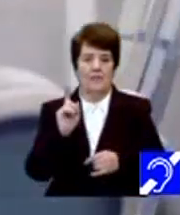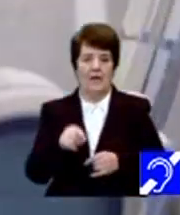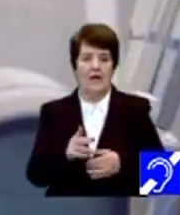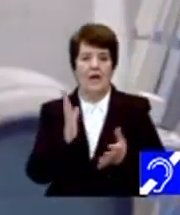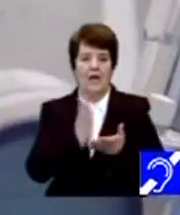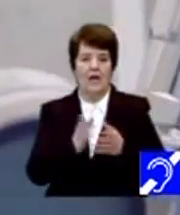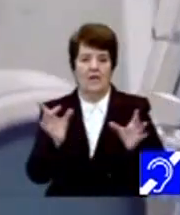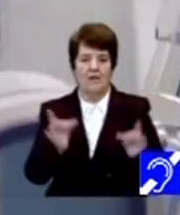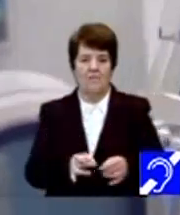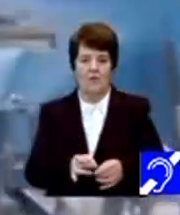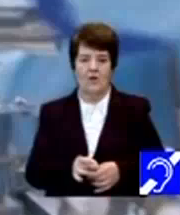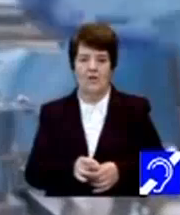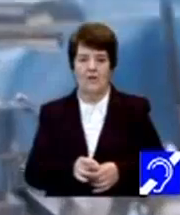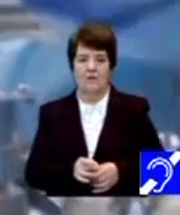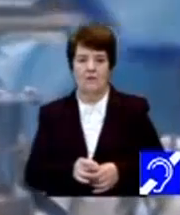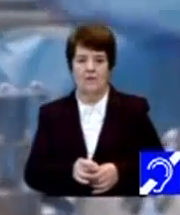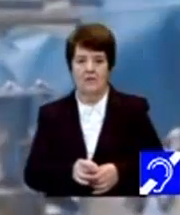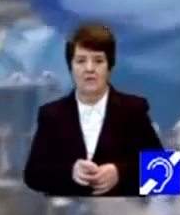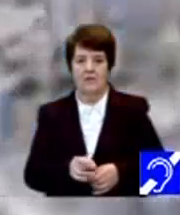time point